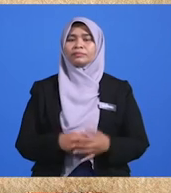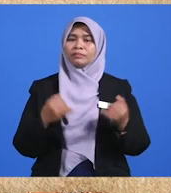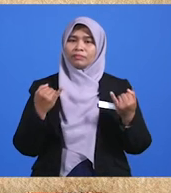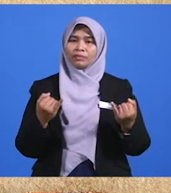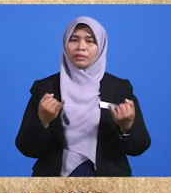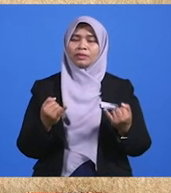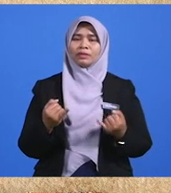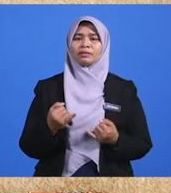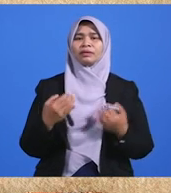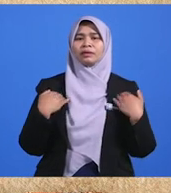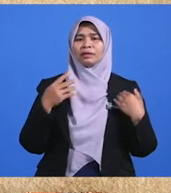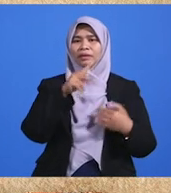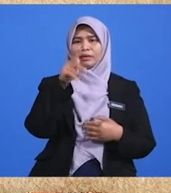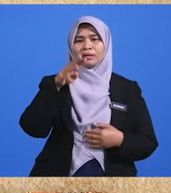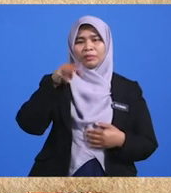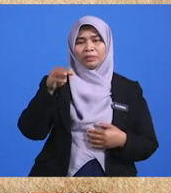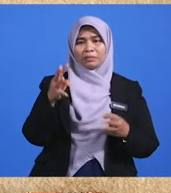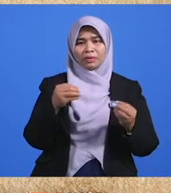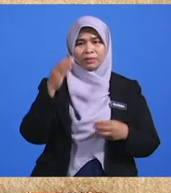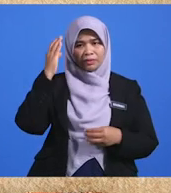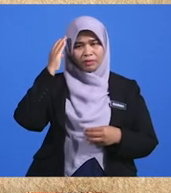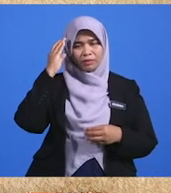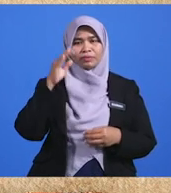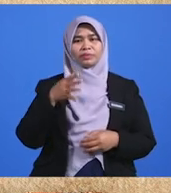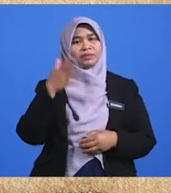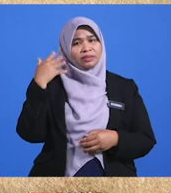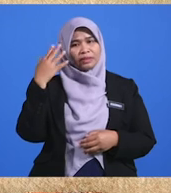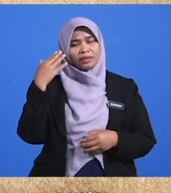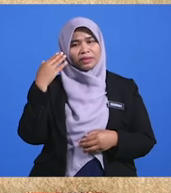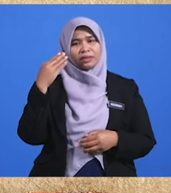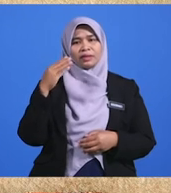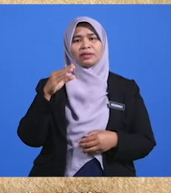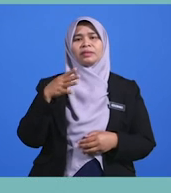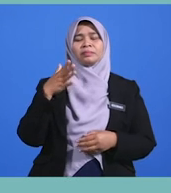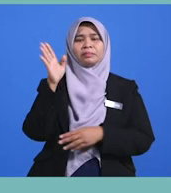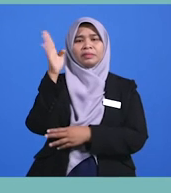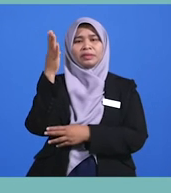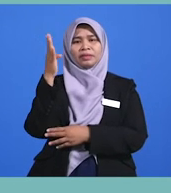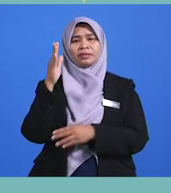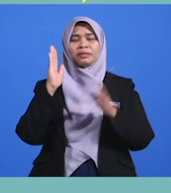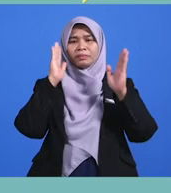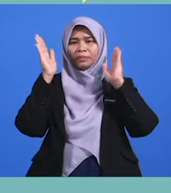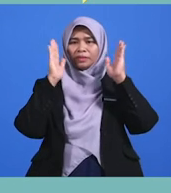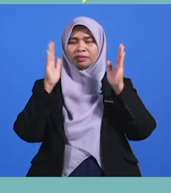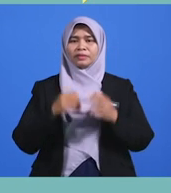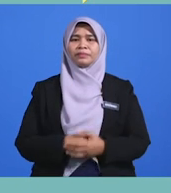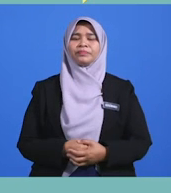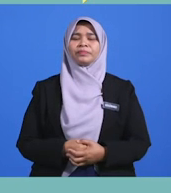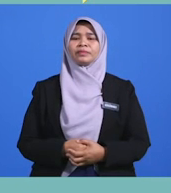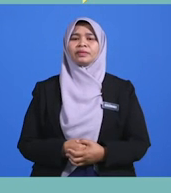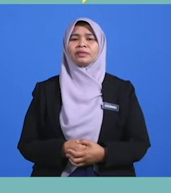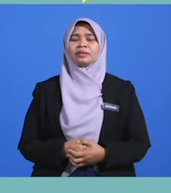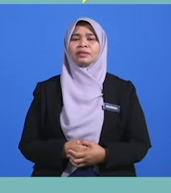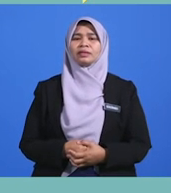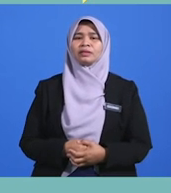Sekarang, adakah murid-murid ingin tahu tentang sejarah Jalur Gemilang? Mari cikgu terangkan. Permulaan asal Jalur